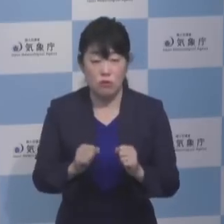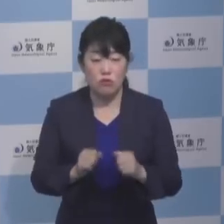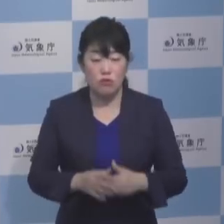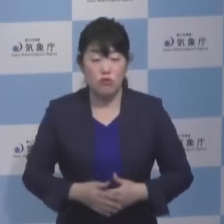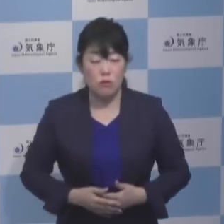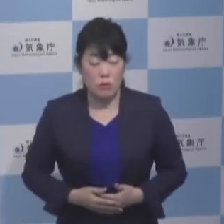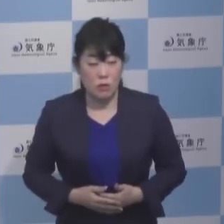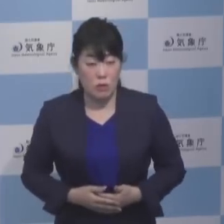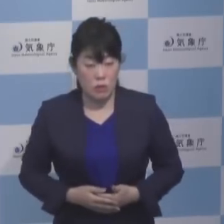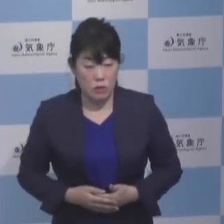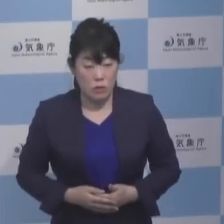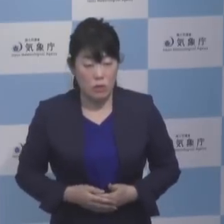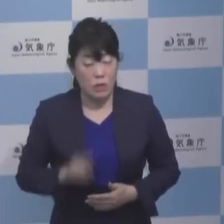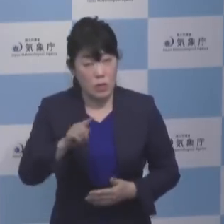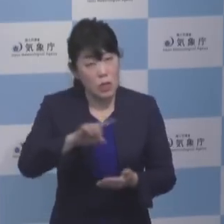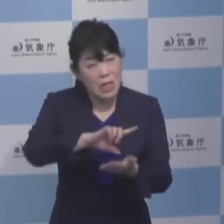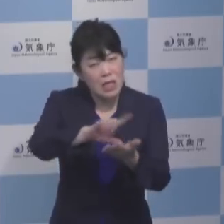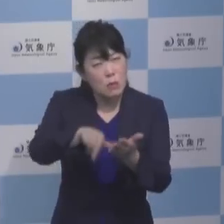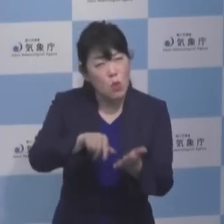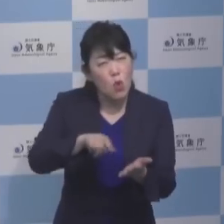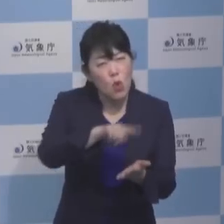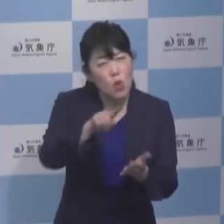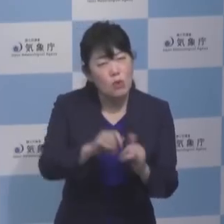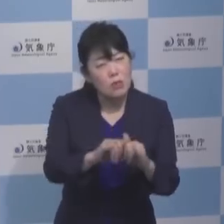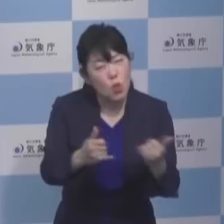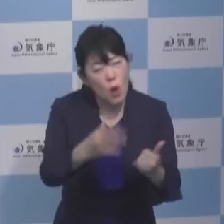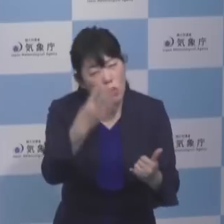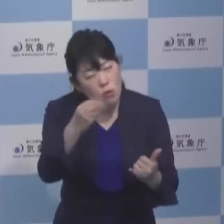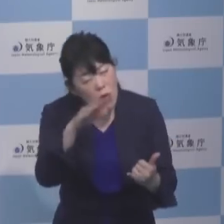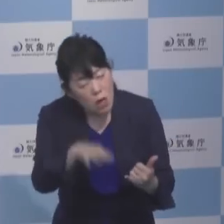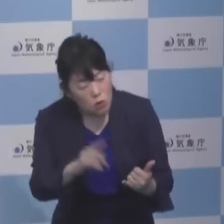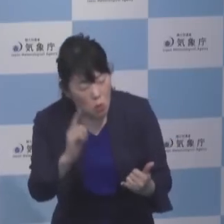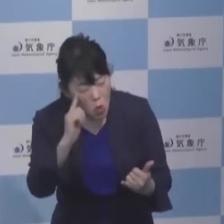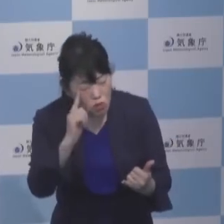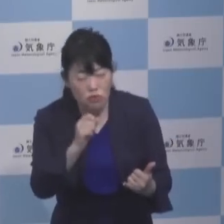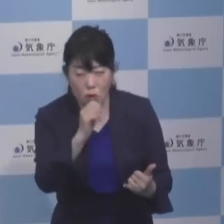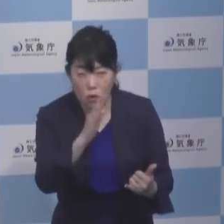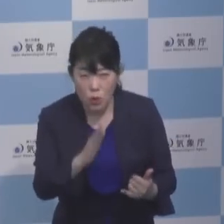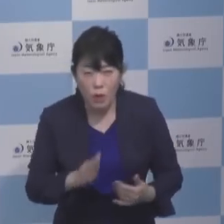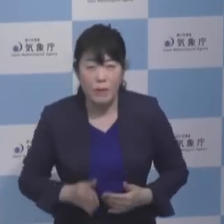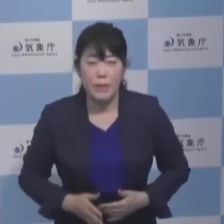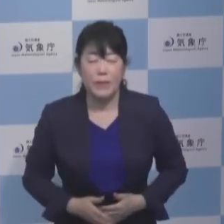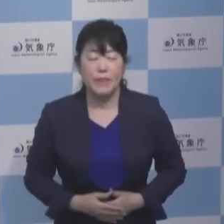のは地元の人はすごい興味が合うところだと思いますので、よろしくお願いします。 はい、